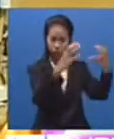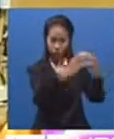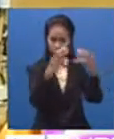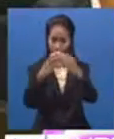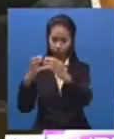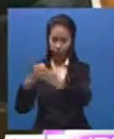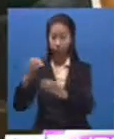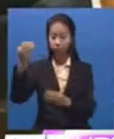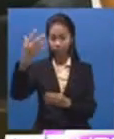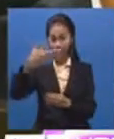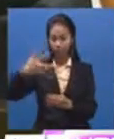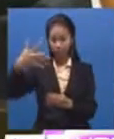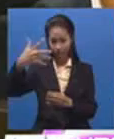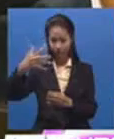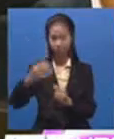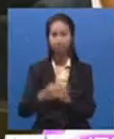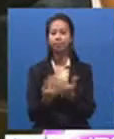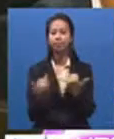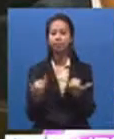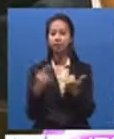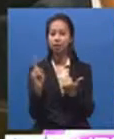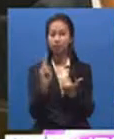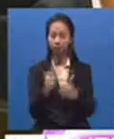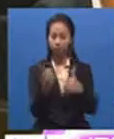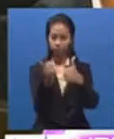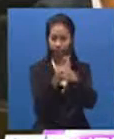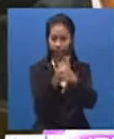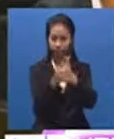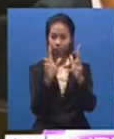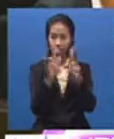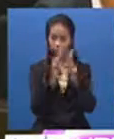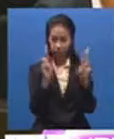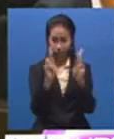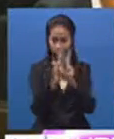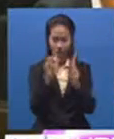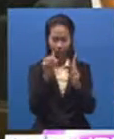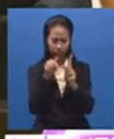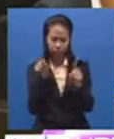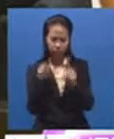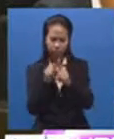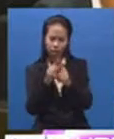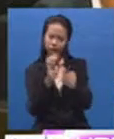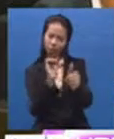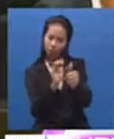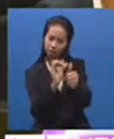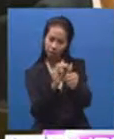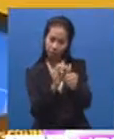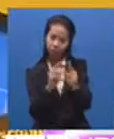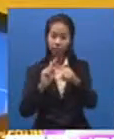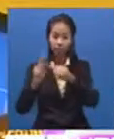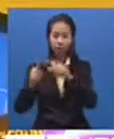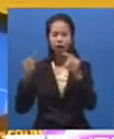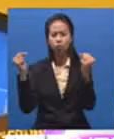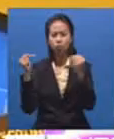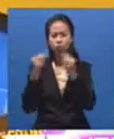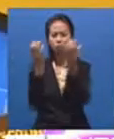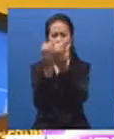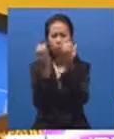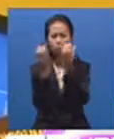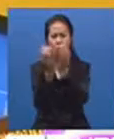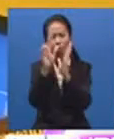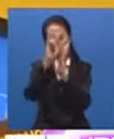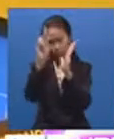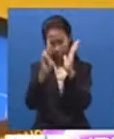และกรอบการดำเนินการประกอบด้วยคณะกรรมาธิการวิสามัญติดตามและให้ข้อเสนอและการยกร่างรัฐธรรมนูญคณะ